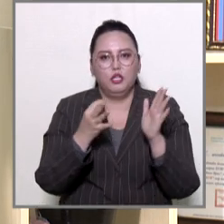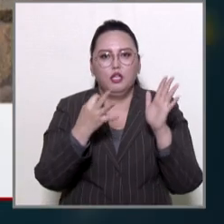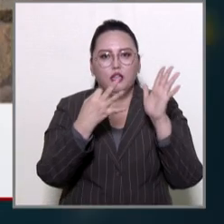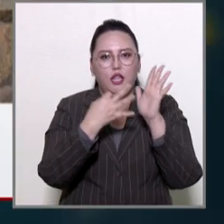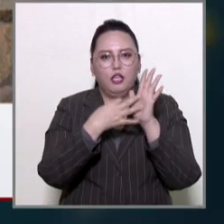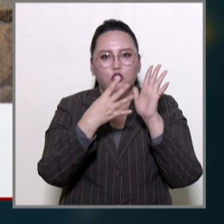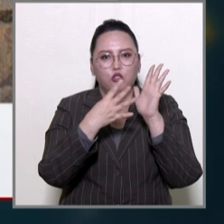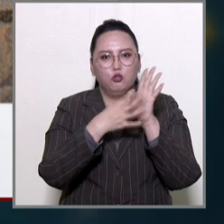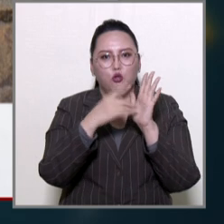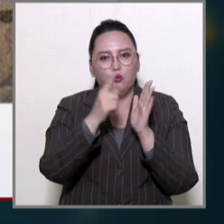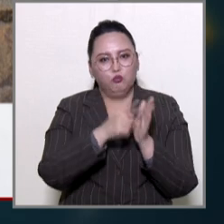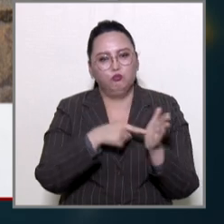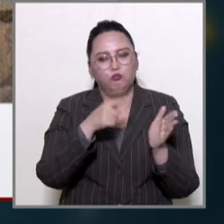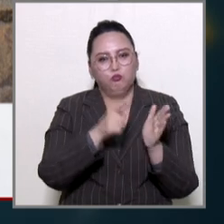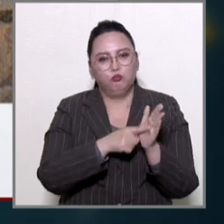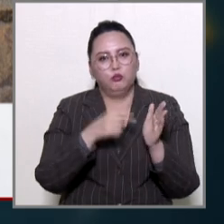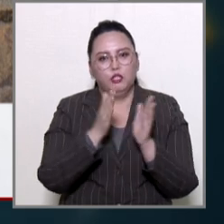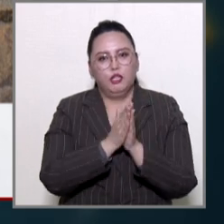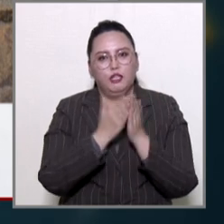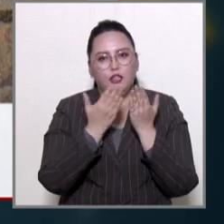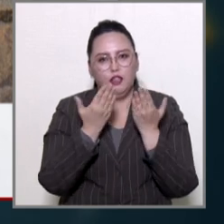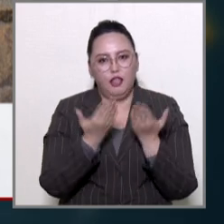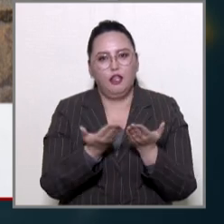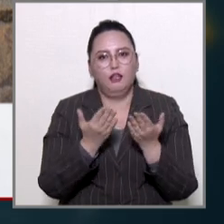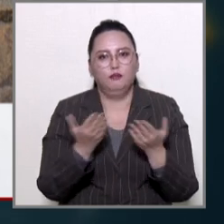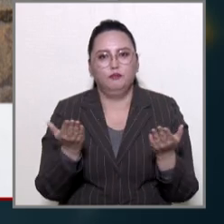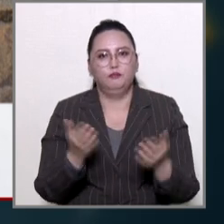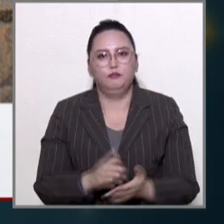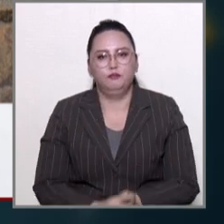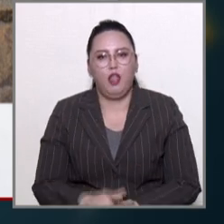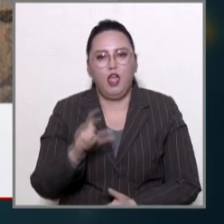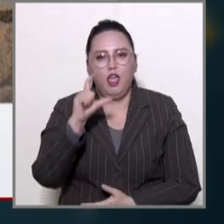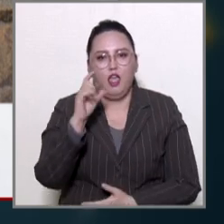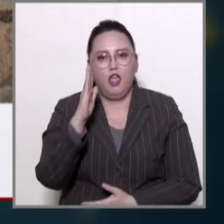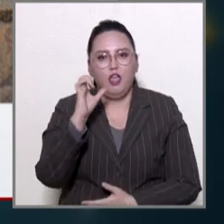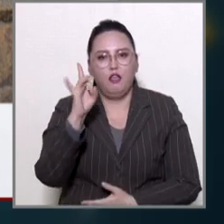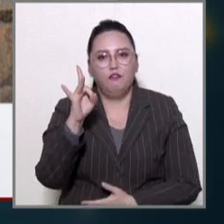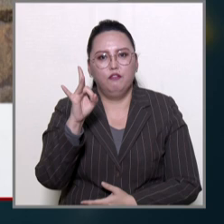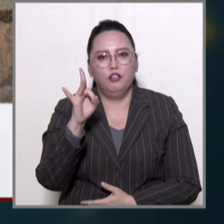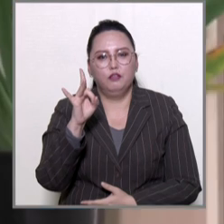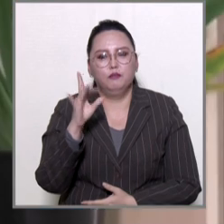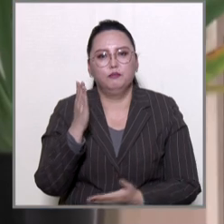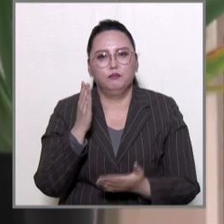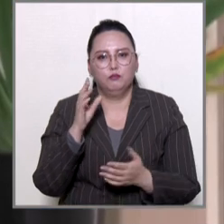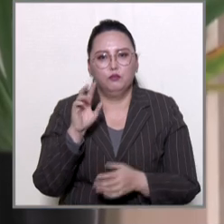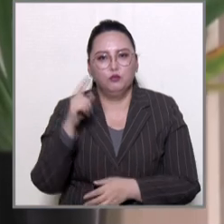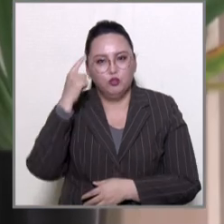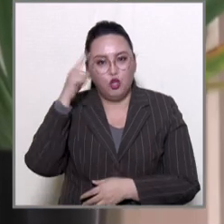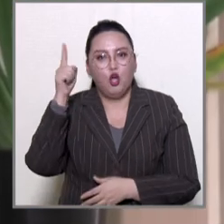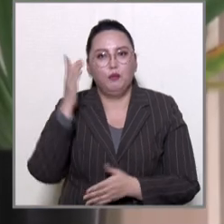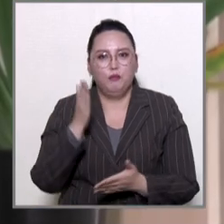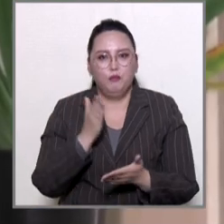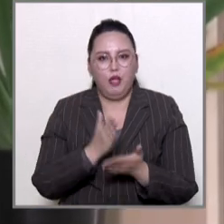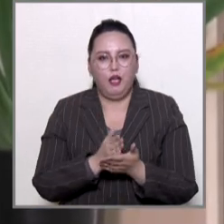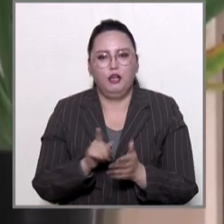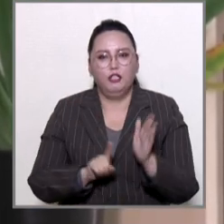нээгээрэй. 89-р хуудсан дээр Жагдлын Лавг Эвэр богино үгэлэг гэж байгаа. За эхлээд бүгдээрээ